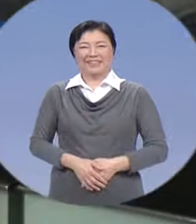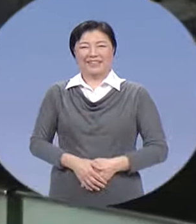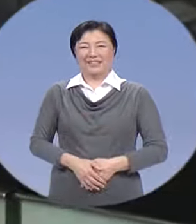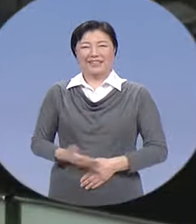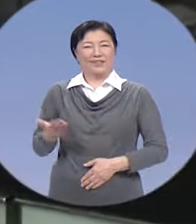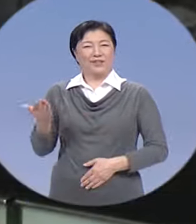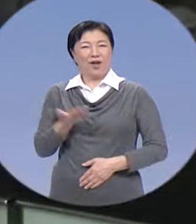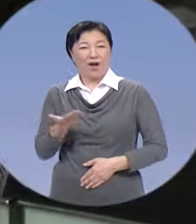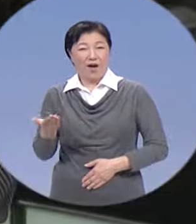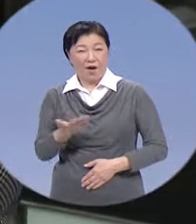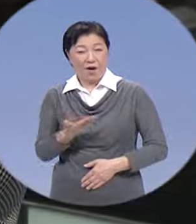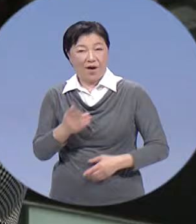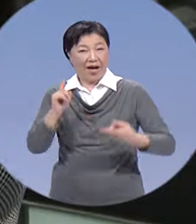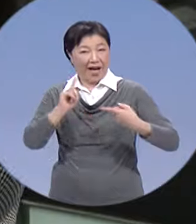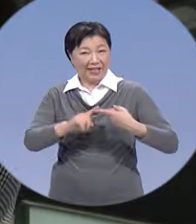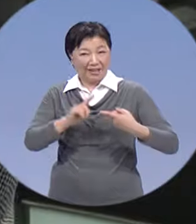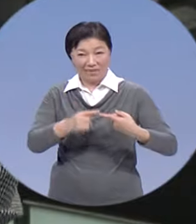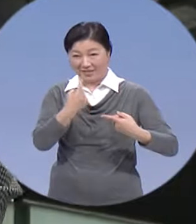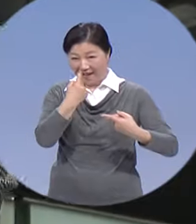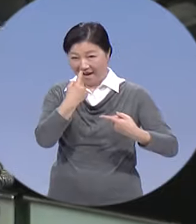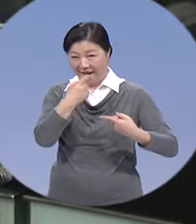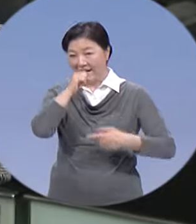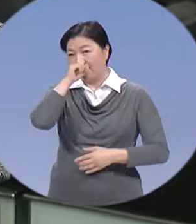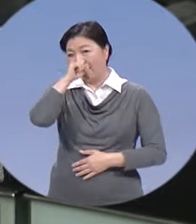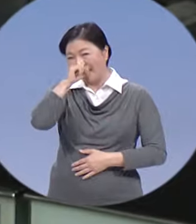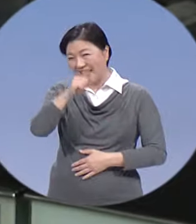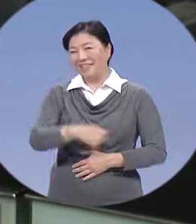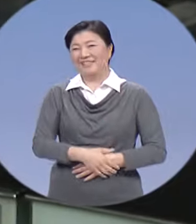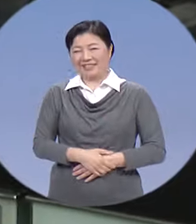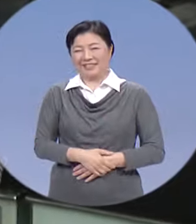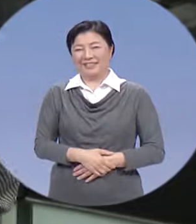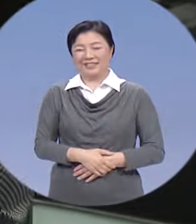うですか、似合ってますか。 いい感じですね